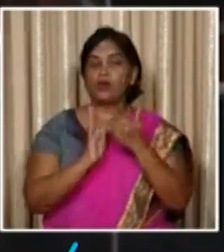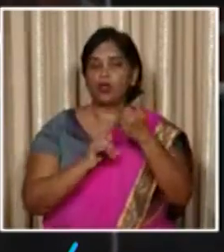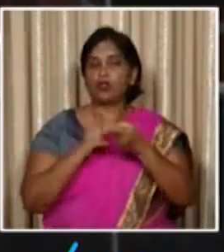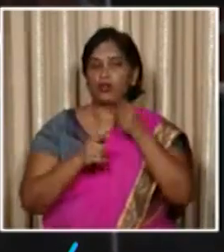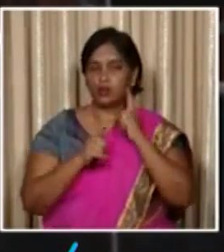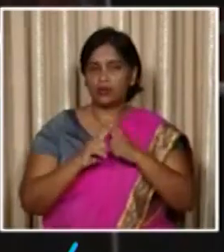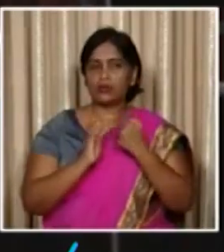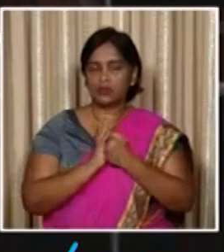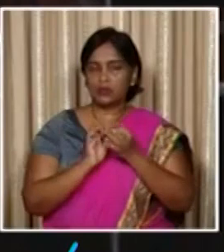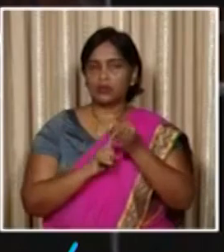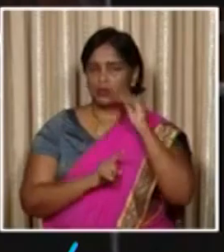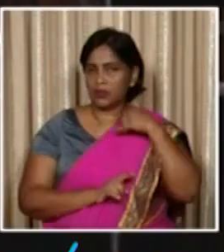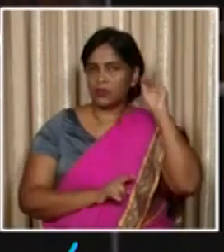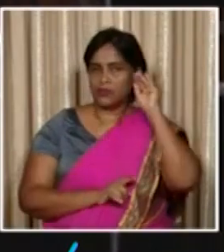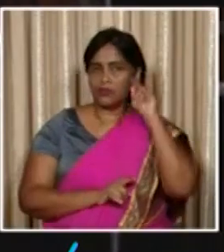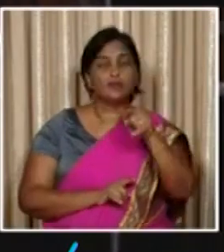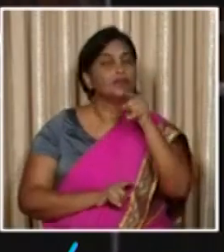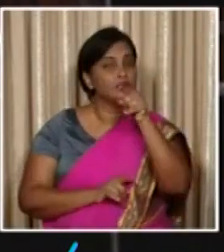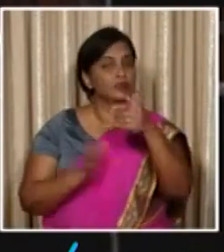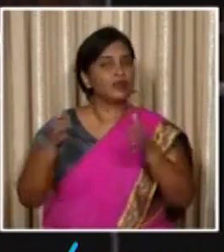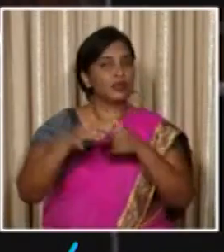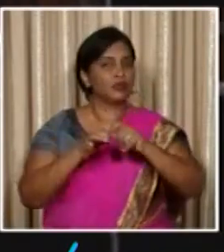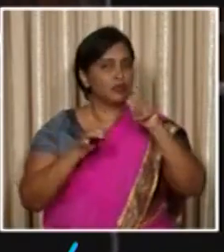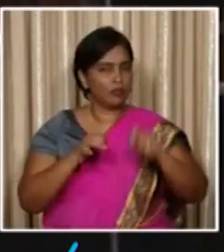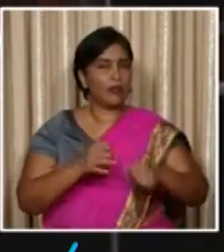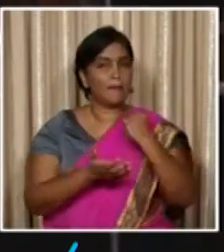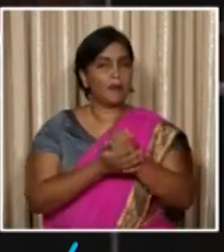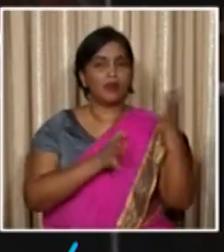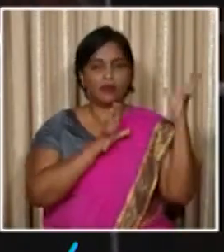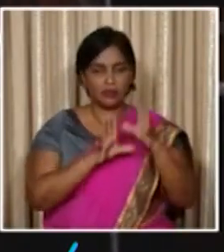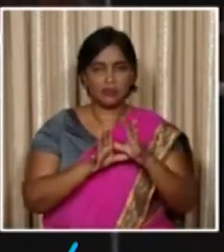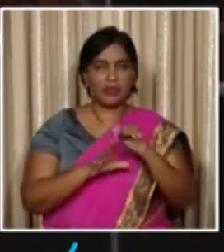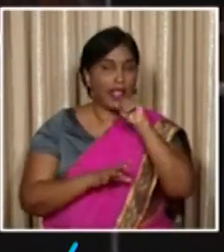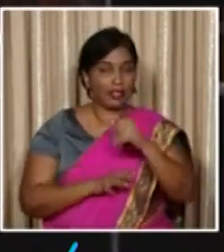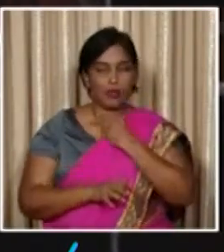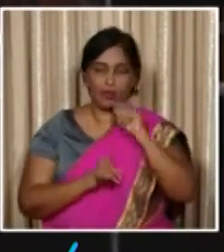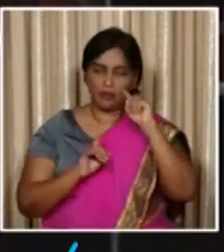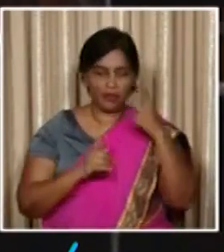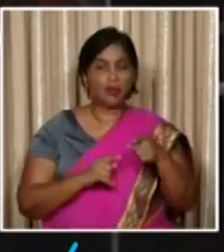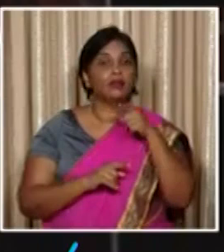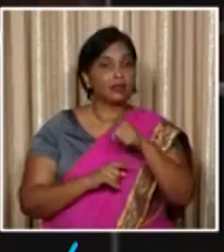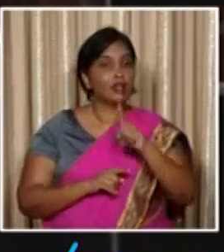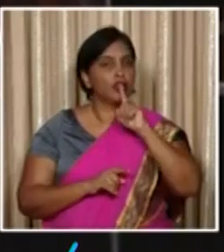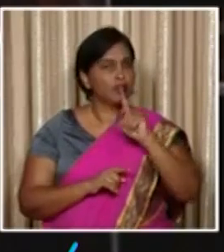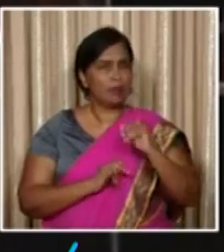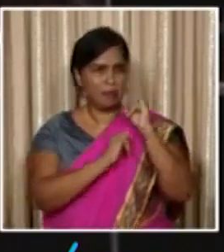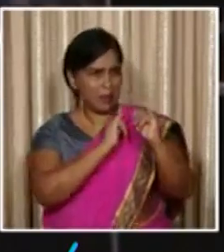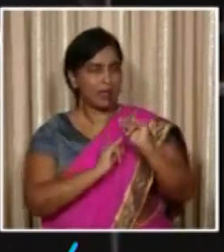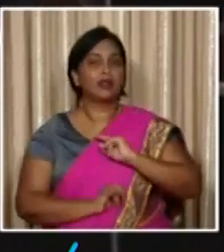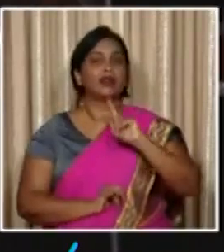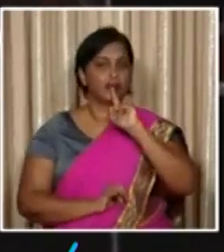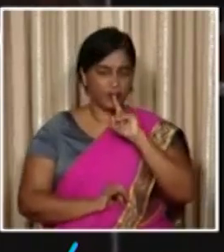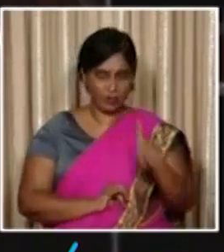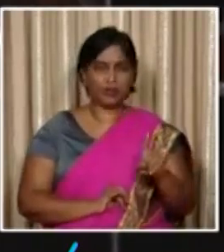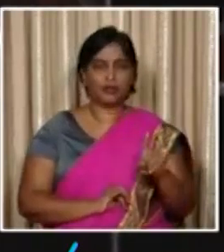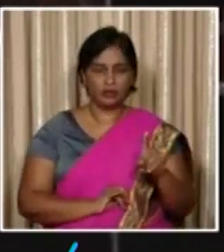උදාහරණයක්. ගරු ජනාධිපතිතුමනි අපිට ආරංචි වුණා ඔබතුමා කැබිනට් මණ්ඩලයට මහ බැංකුව ගෙනල්ලා හරි ඇත්තද බොරුද දන්නේ නැහැ. ඔබතුමා පවා දෙහි කැපුවා කියලා මෙයට මේ